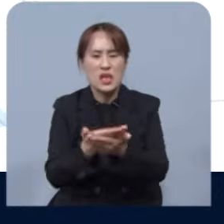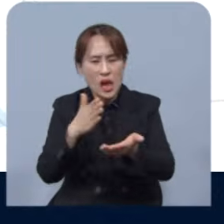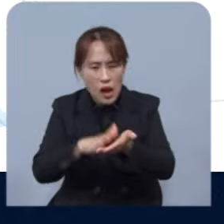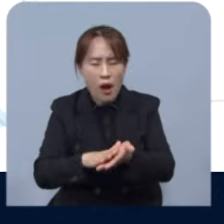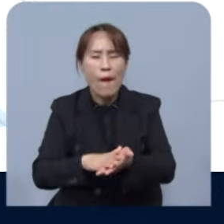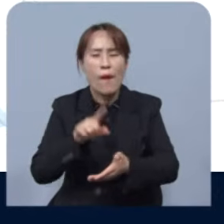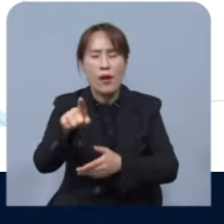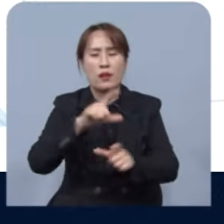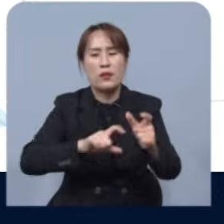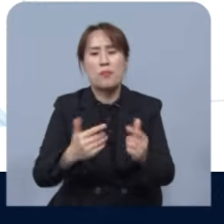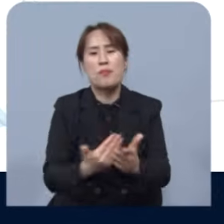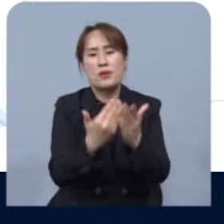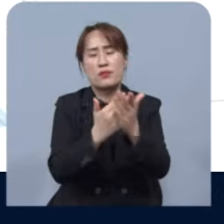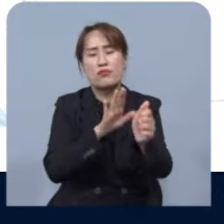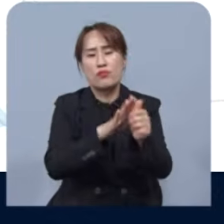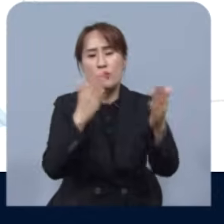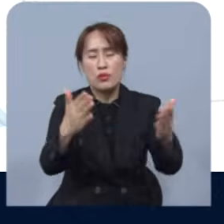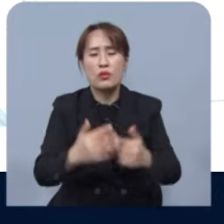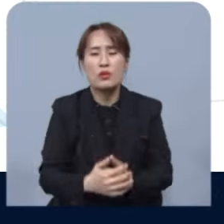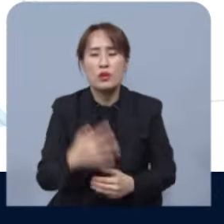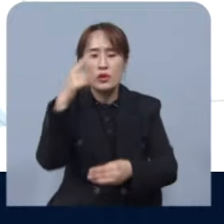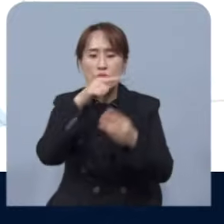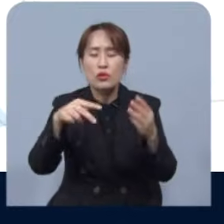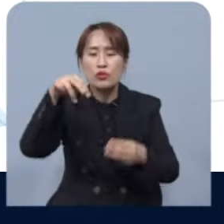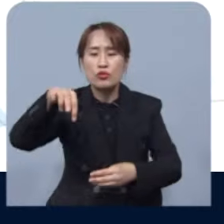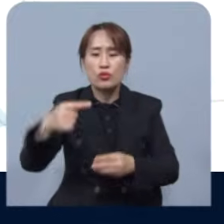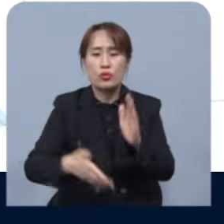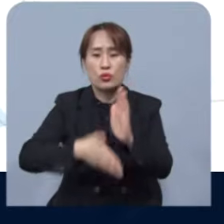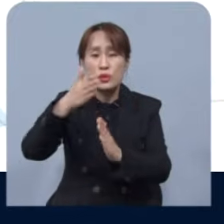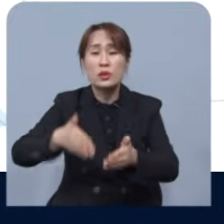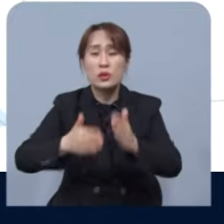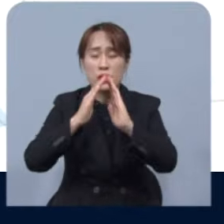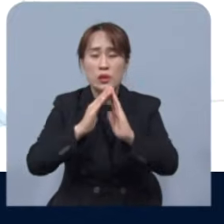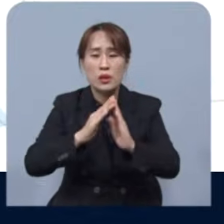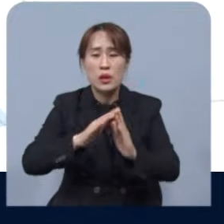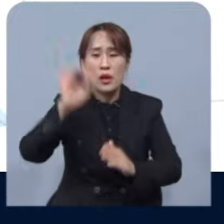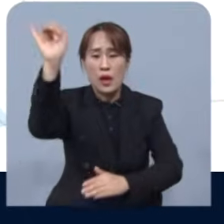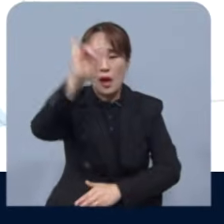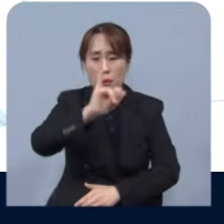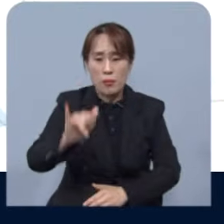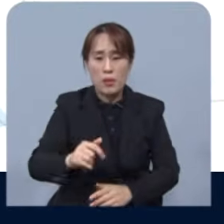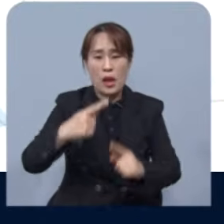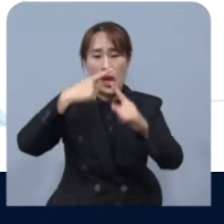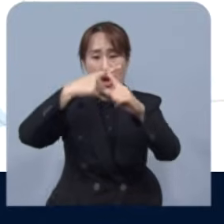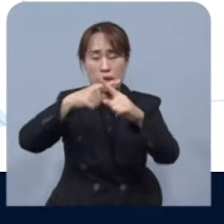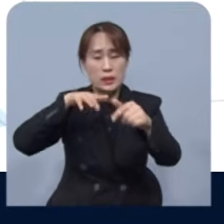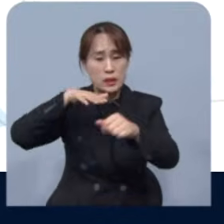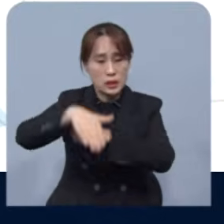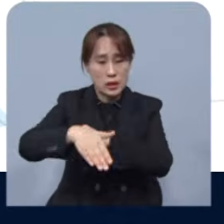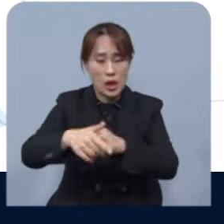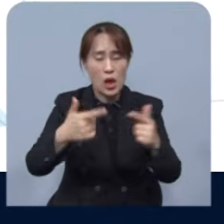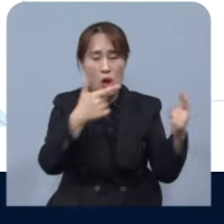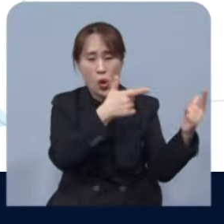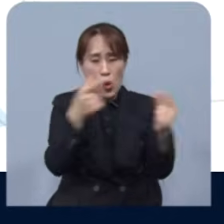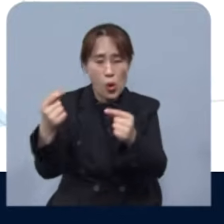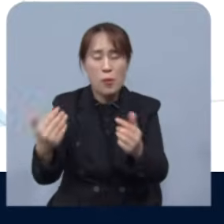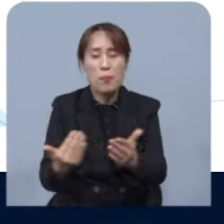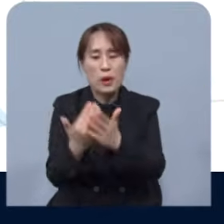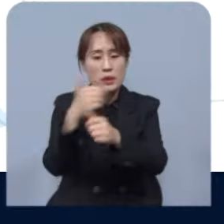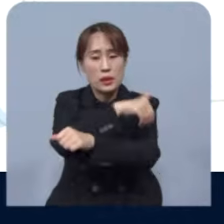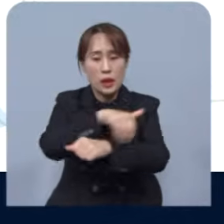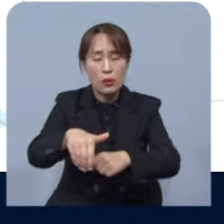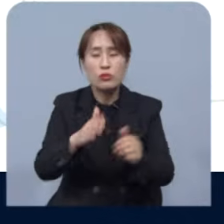강화하고 청주에는 수소도시를 조성하는 등 한반도 X자형 균형 성장축을